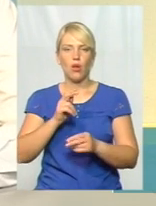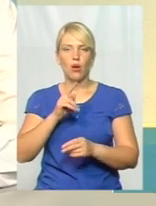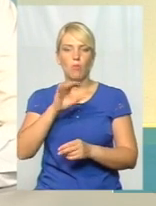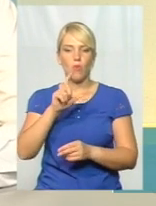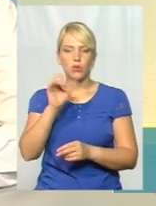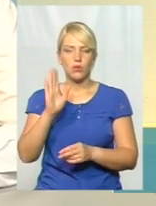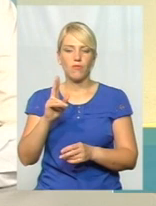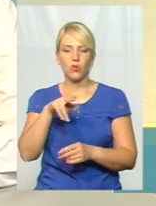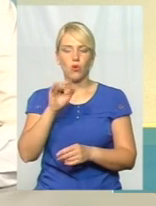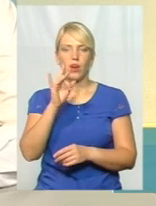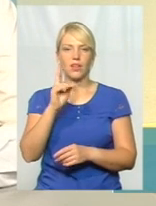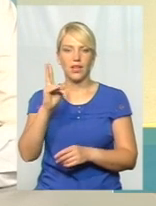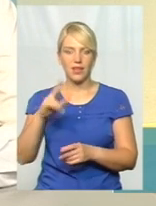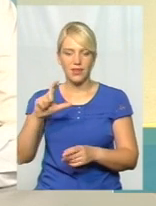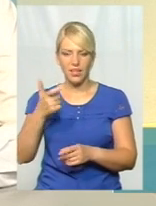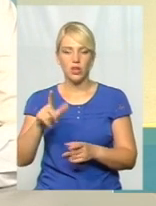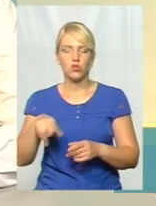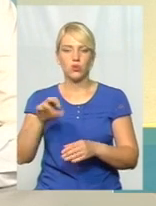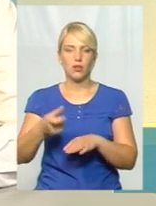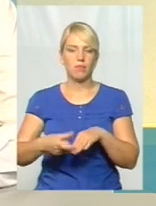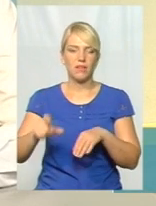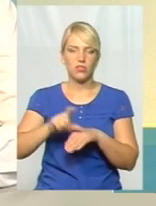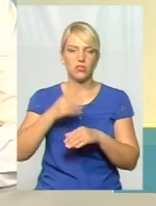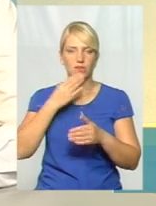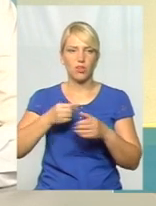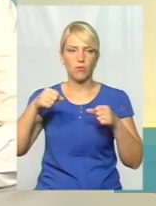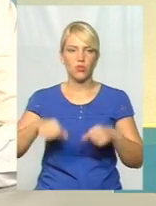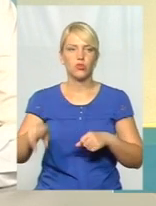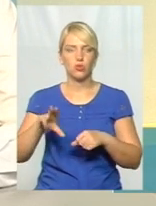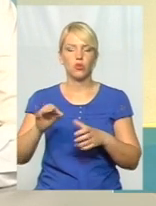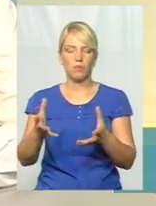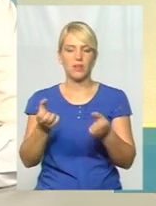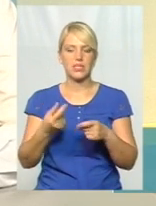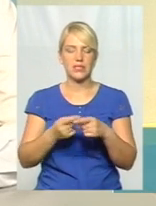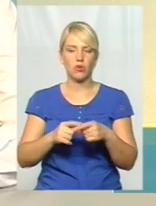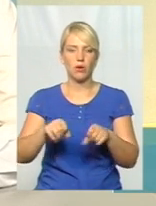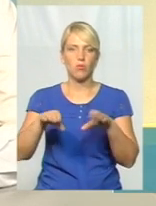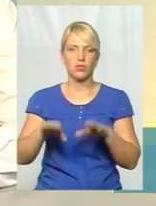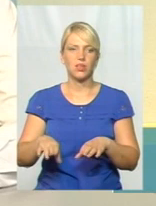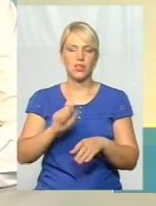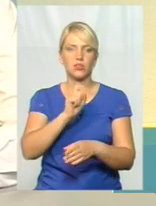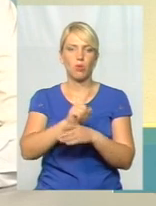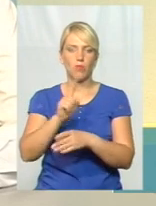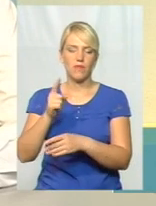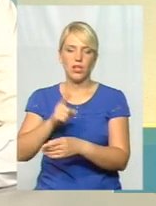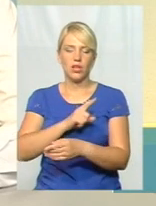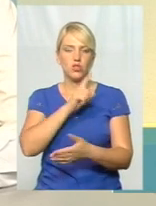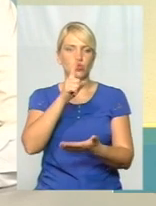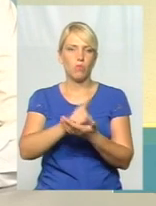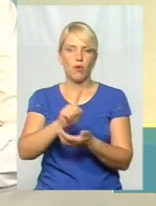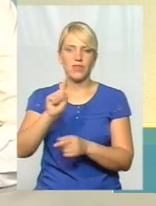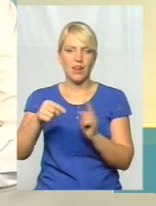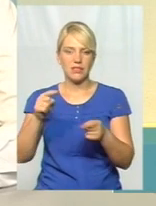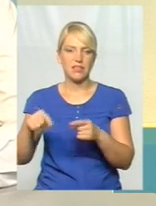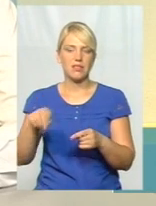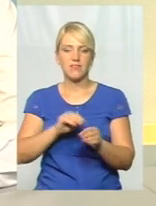щодо перевищення своїх повноважень в частині прийняття даної постанови і зобов'язання отих до 10 тисяч кубів використання